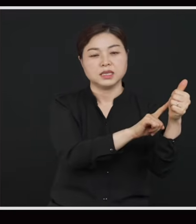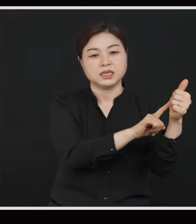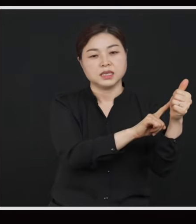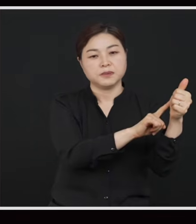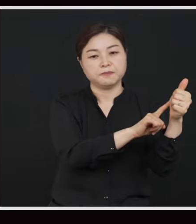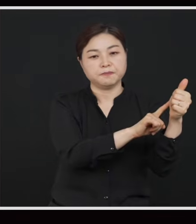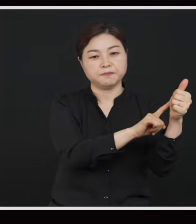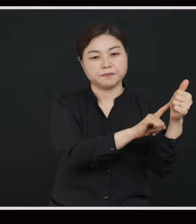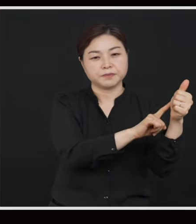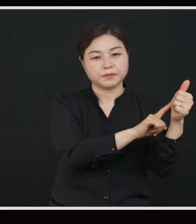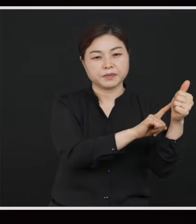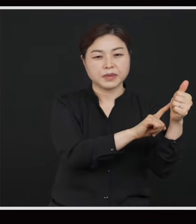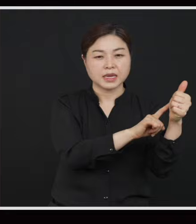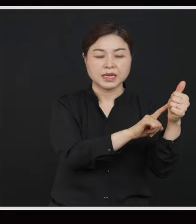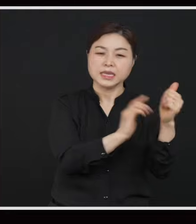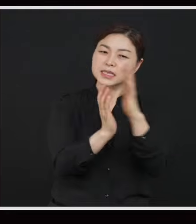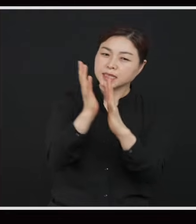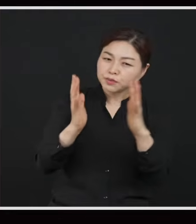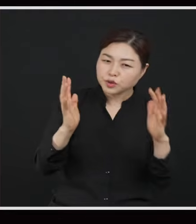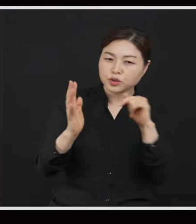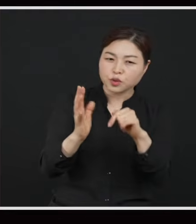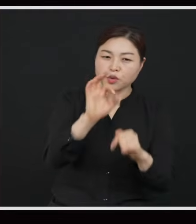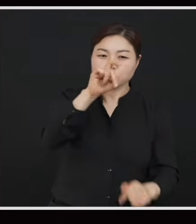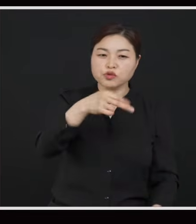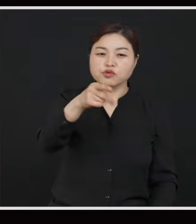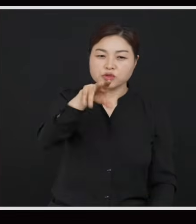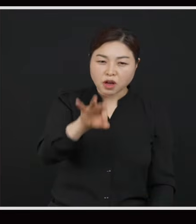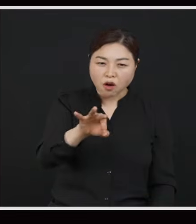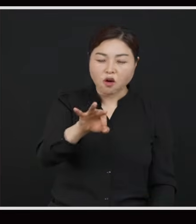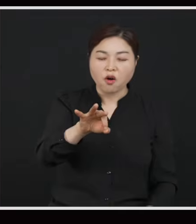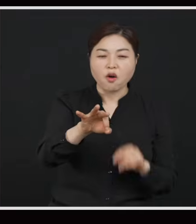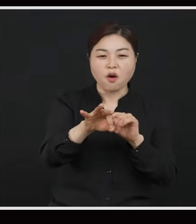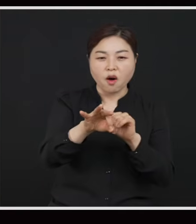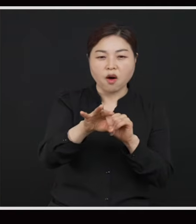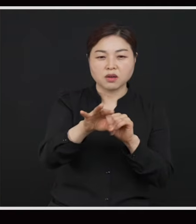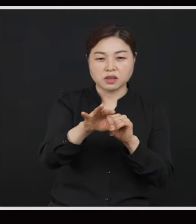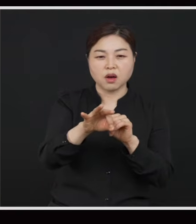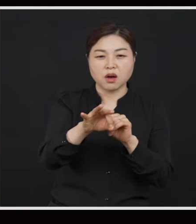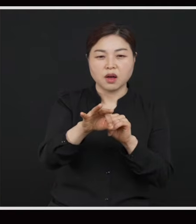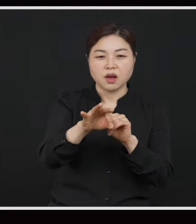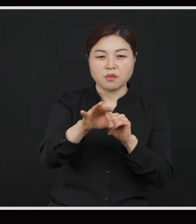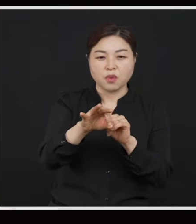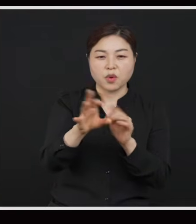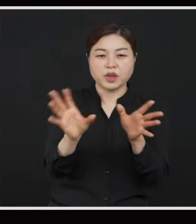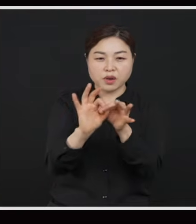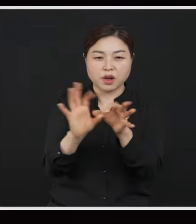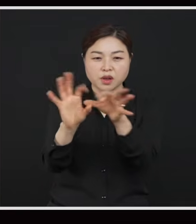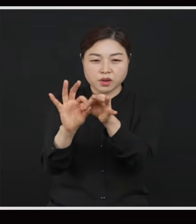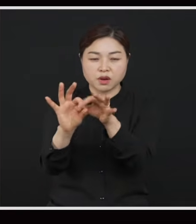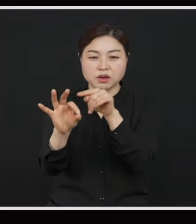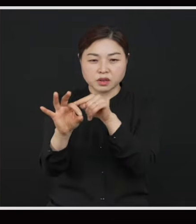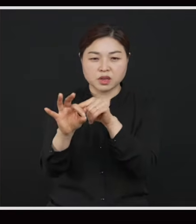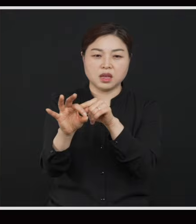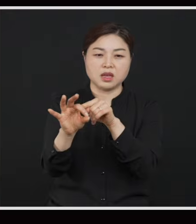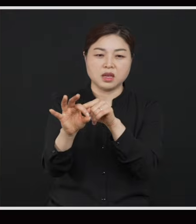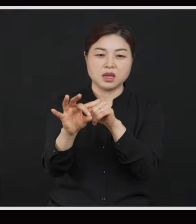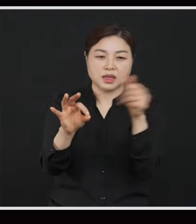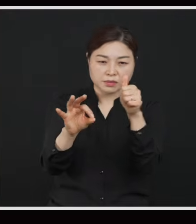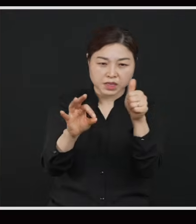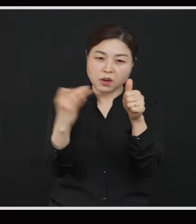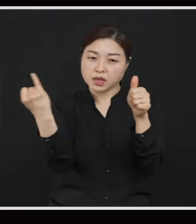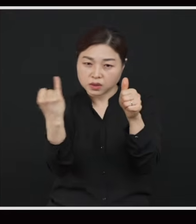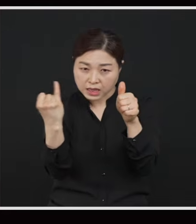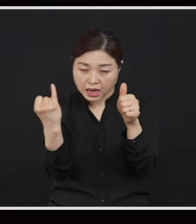이 식물도 유성생식을 하는 건 아마 모르실 거야. 그래서 완두콩 실험을 하기 시작합니다. 그